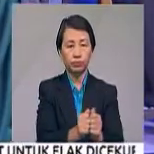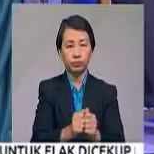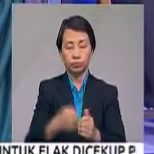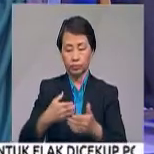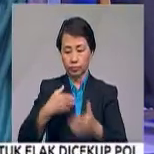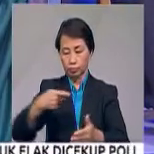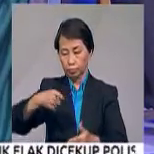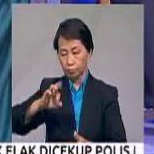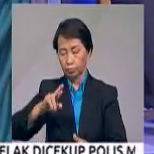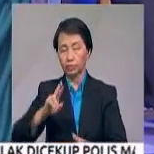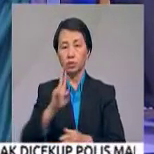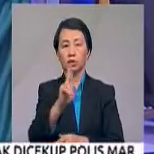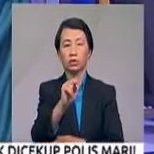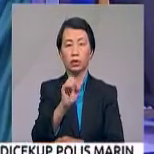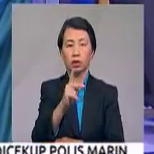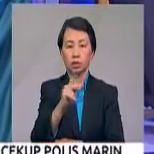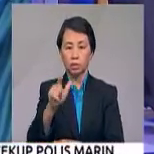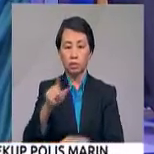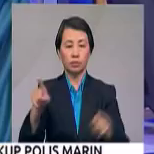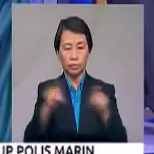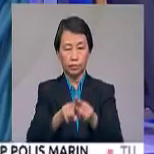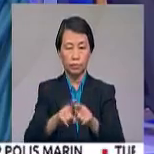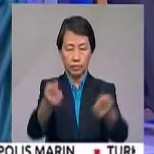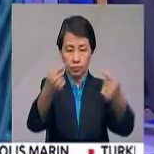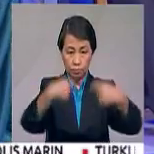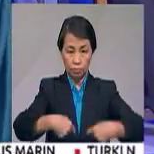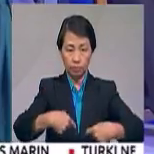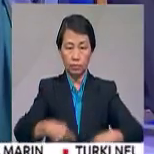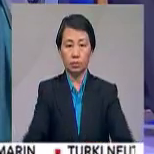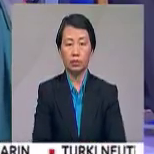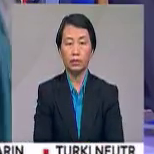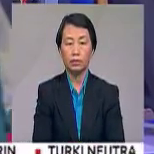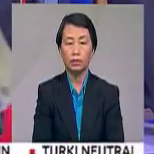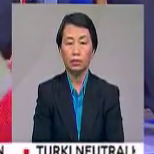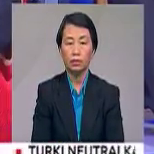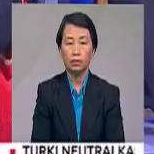Uni KL Datuk Sri Rina Muhammad Harun.